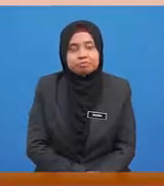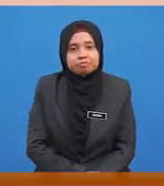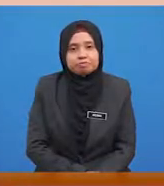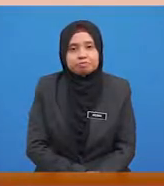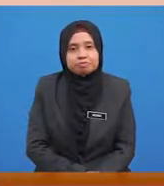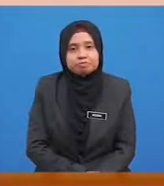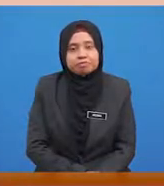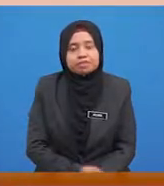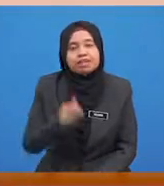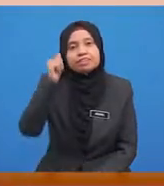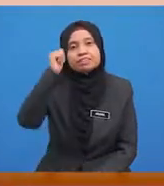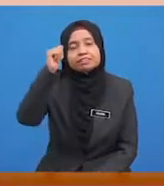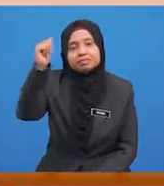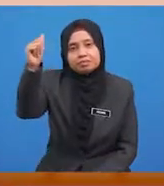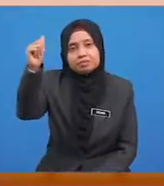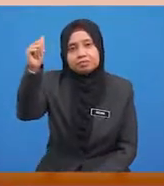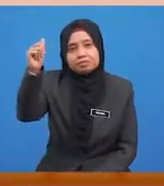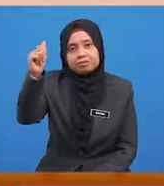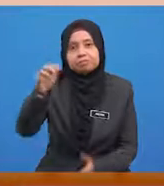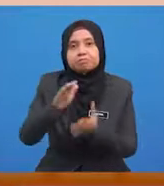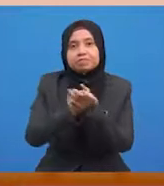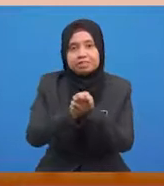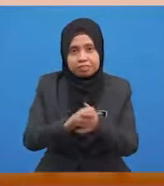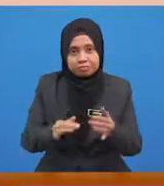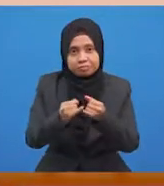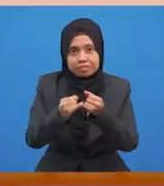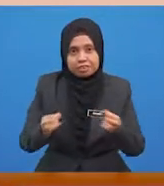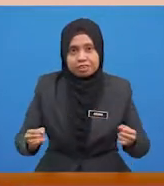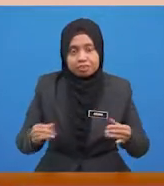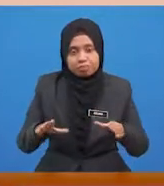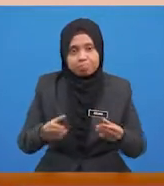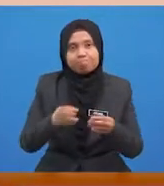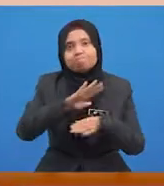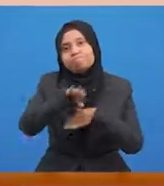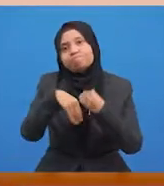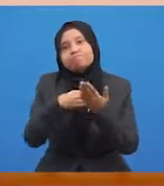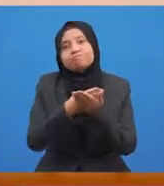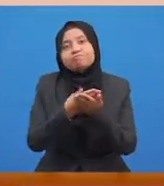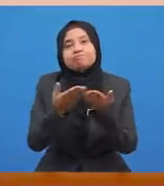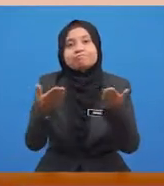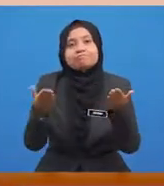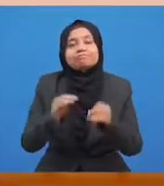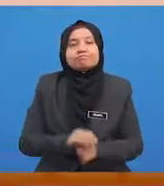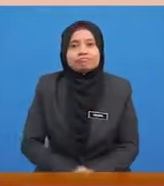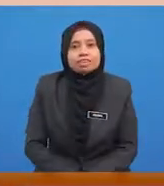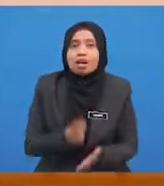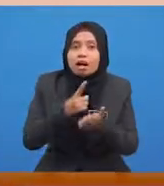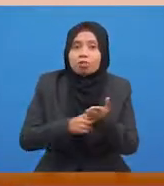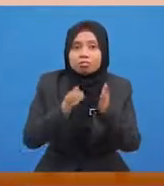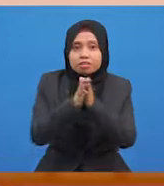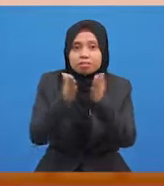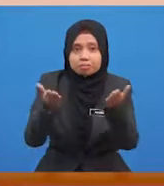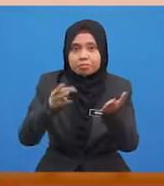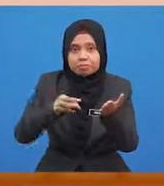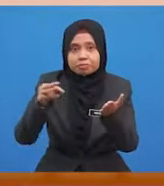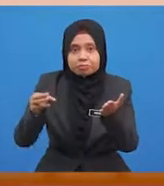kata, Assalamualaikum, salam sejahtera buat semua. Apa khabar murid-murid